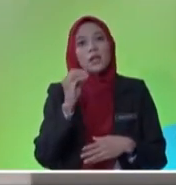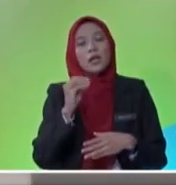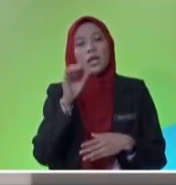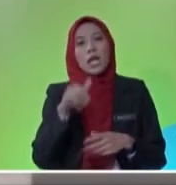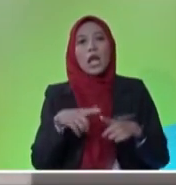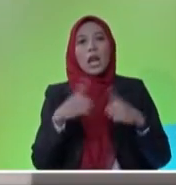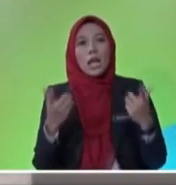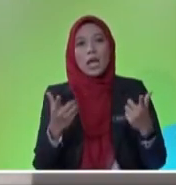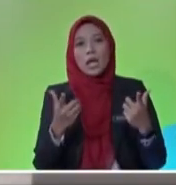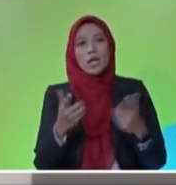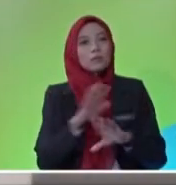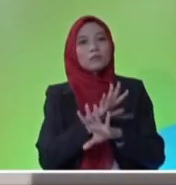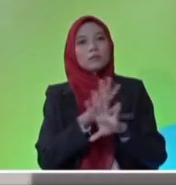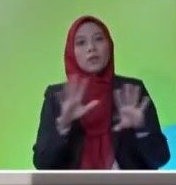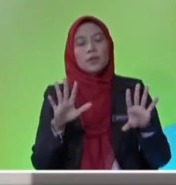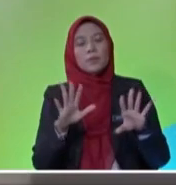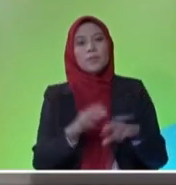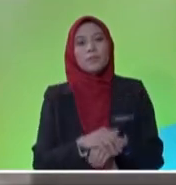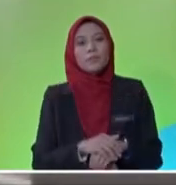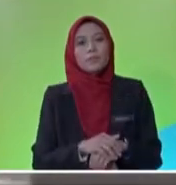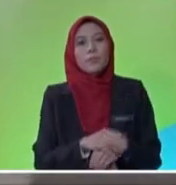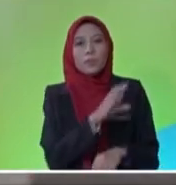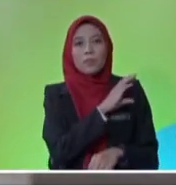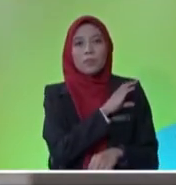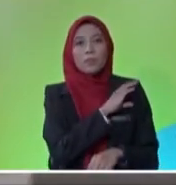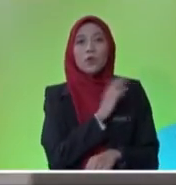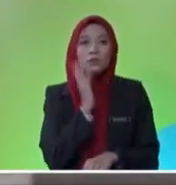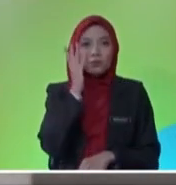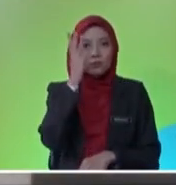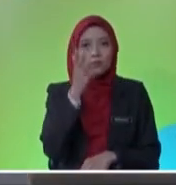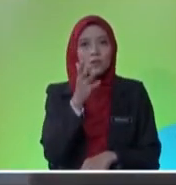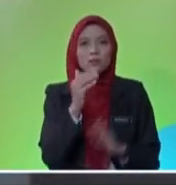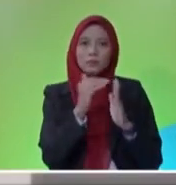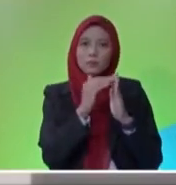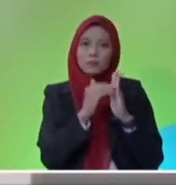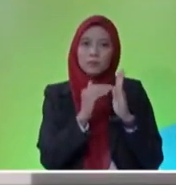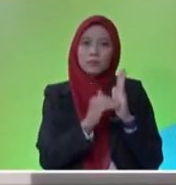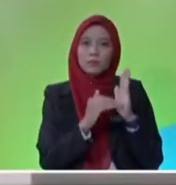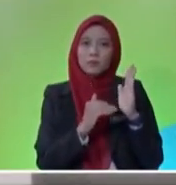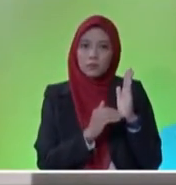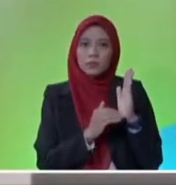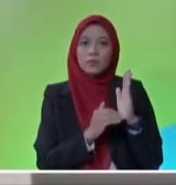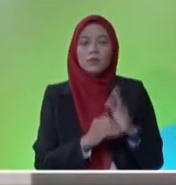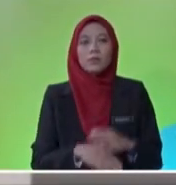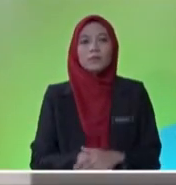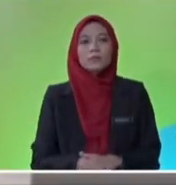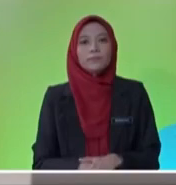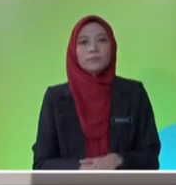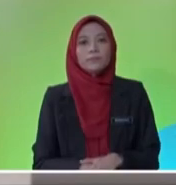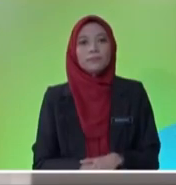tidak mengalami sebaran kecil Rain gauge seasonic section 4-2-3-1 atau pengangkutan Jalan